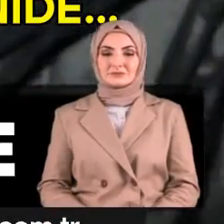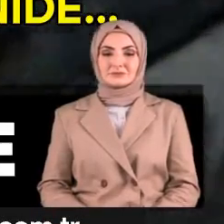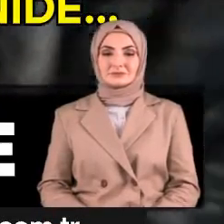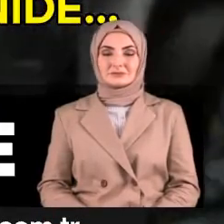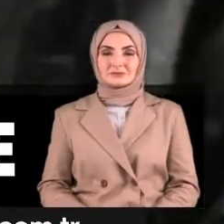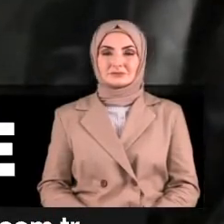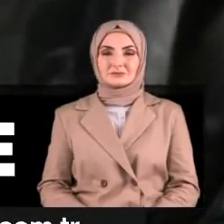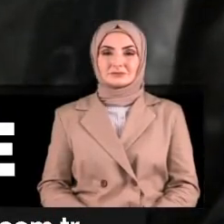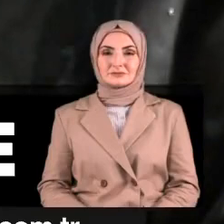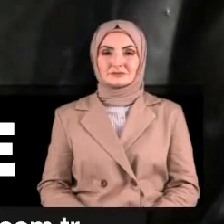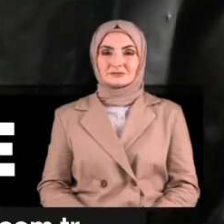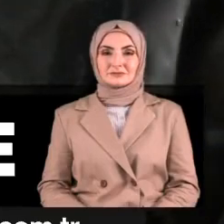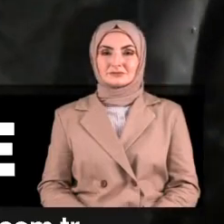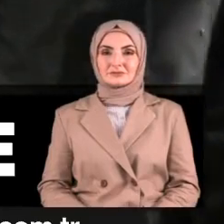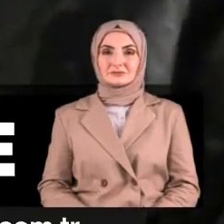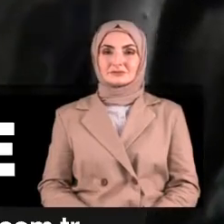İstanbul depremini de yaşadım.